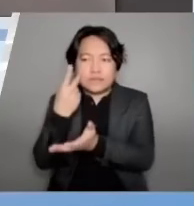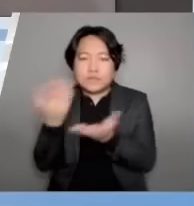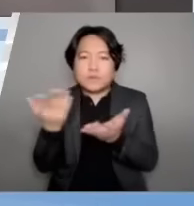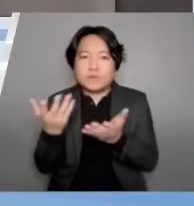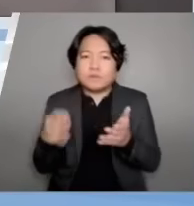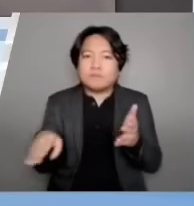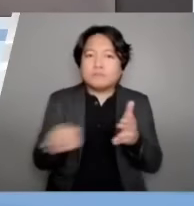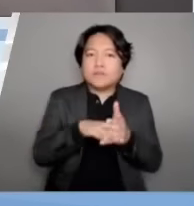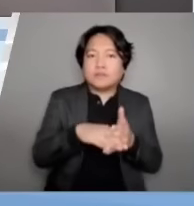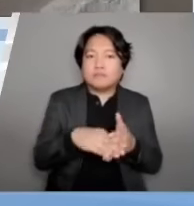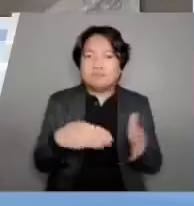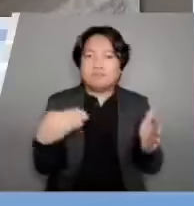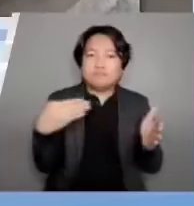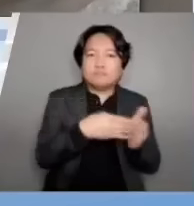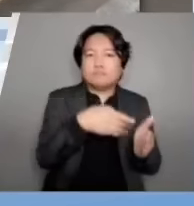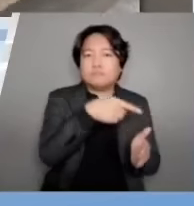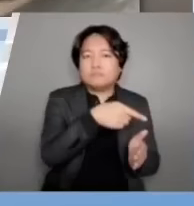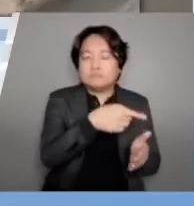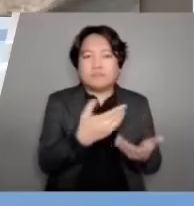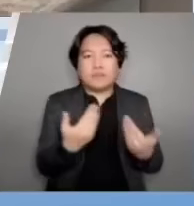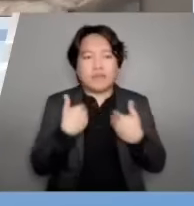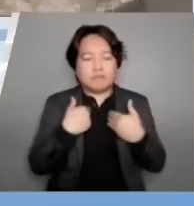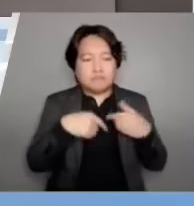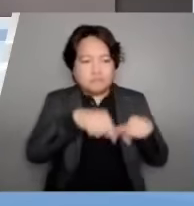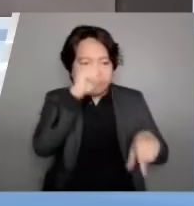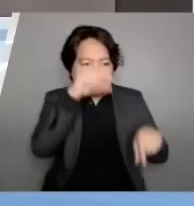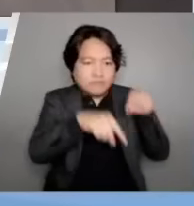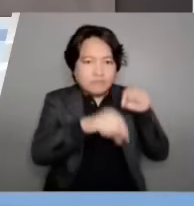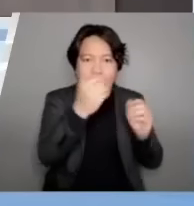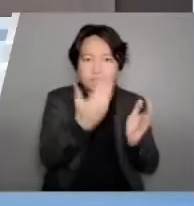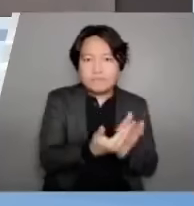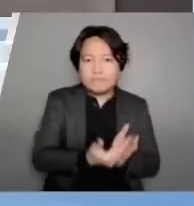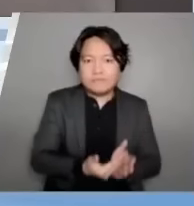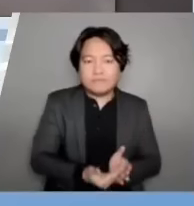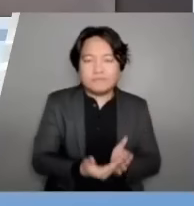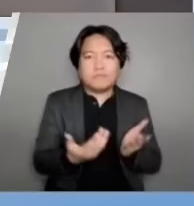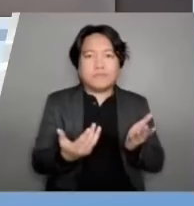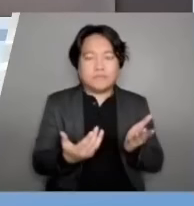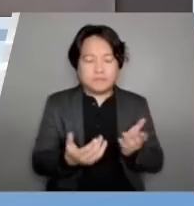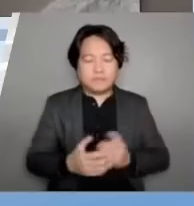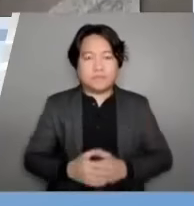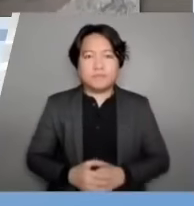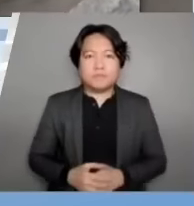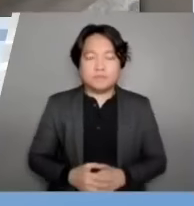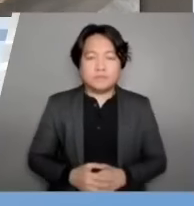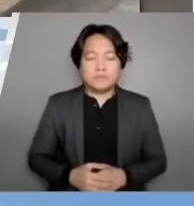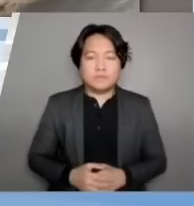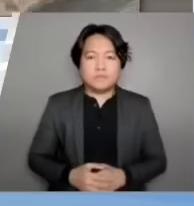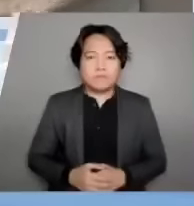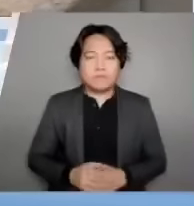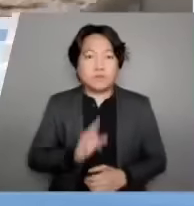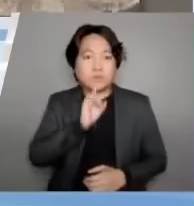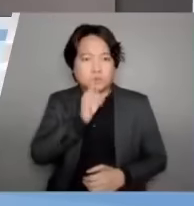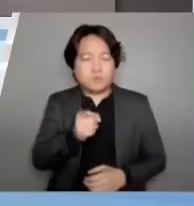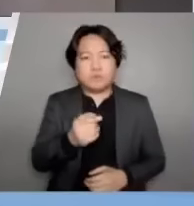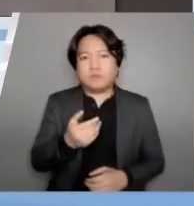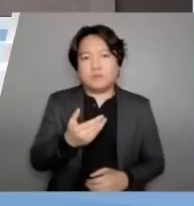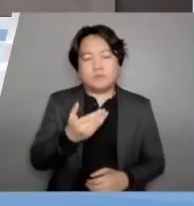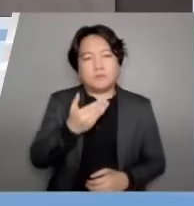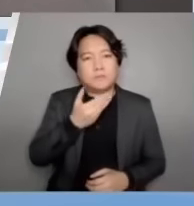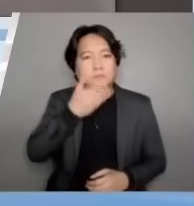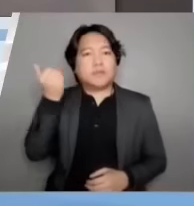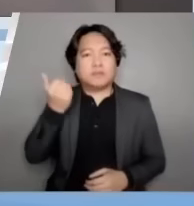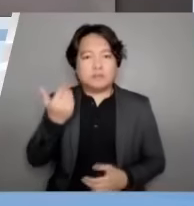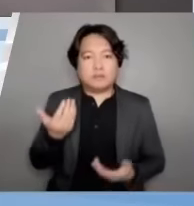yung mismong kaso, yung mismong mga lumalabas ng mga ebidensya at yung mismong initial findings ng Senado. Napakaganda rin talaga na mahintay namin yung